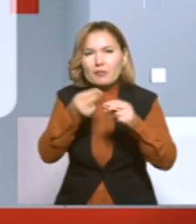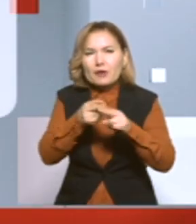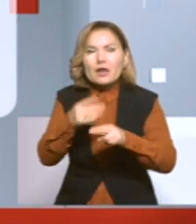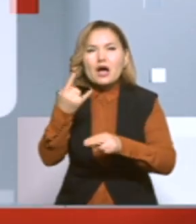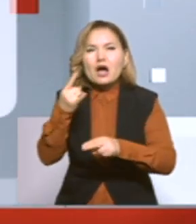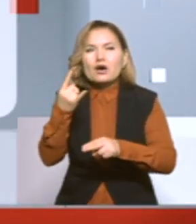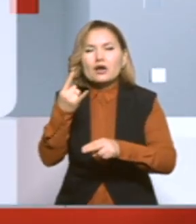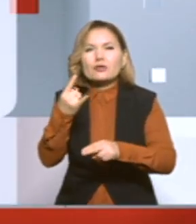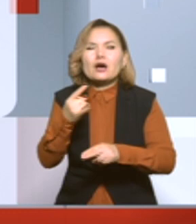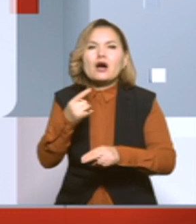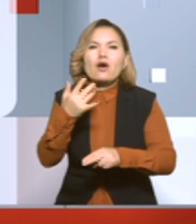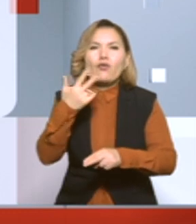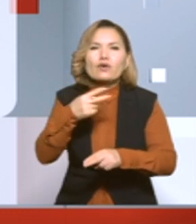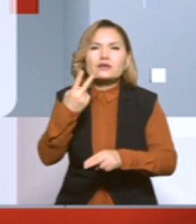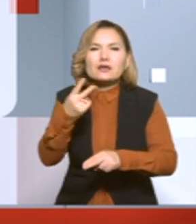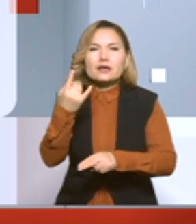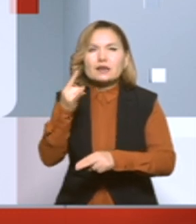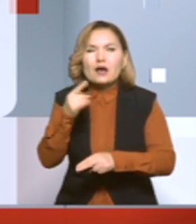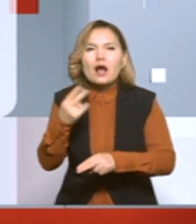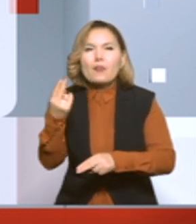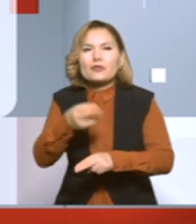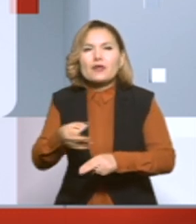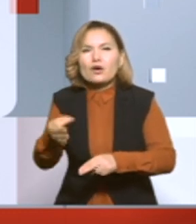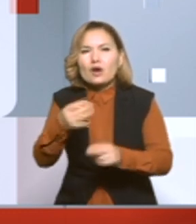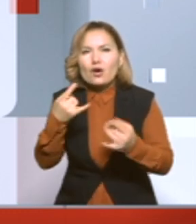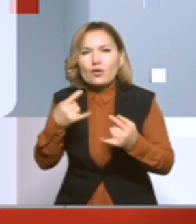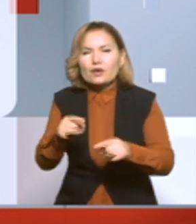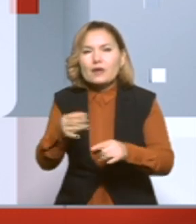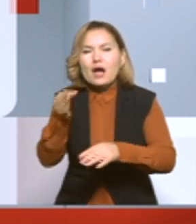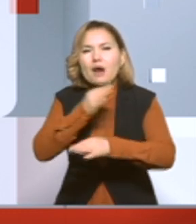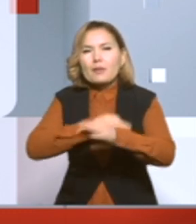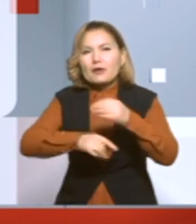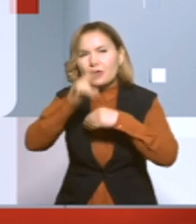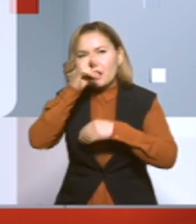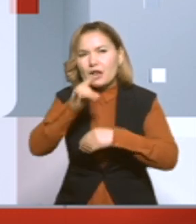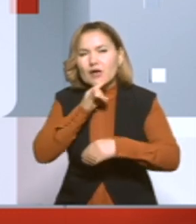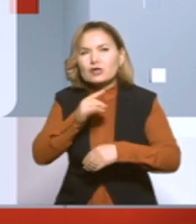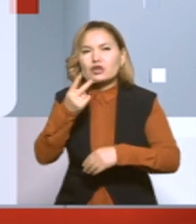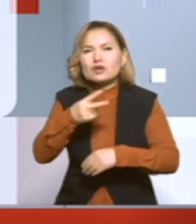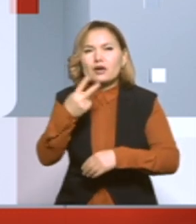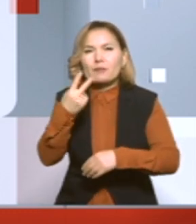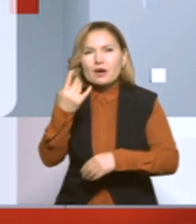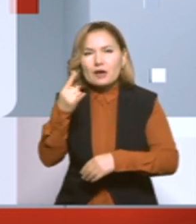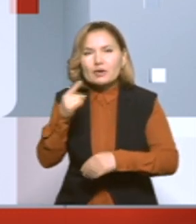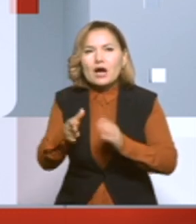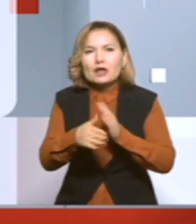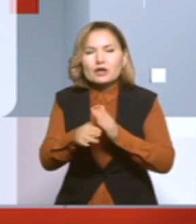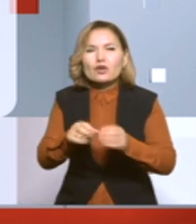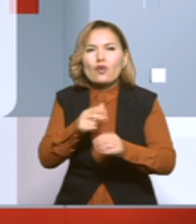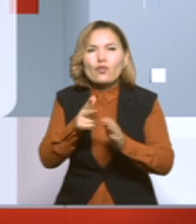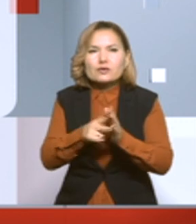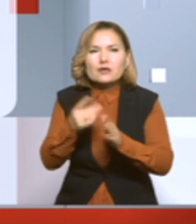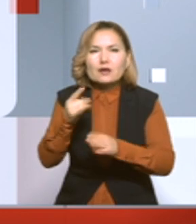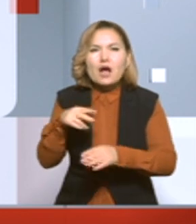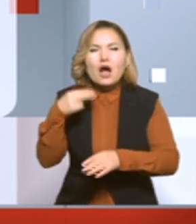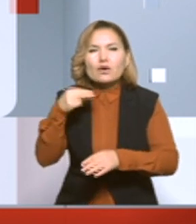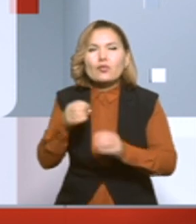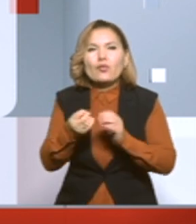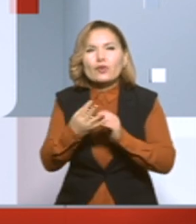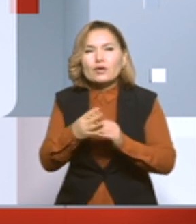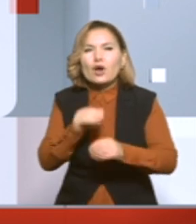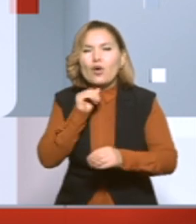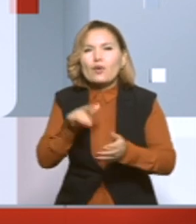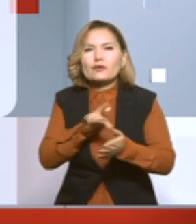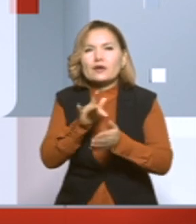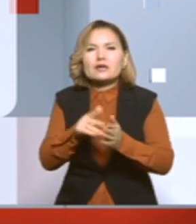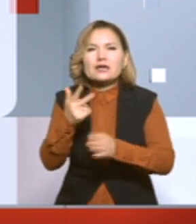яғни 32 нәресте Ақмола облысында туған. Батыс Қазақстанда 22, Атырауда 18, Ақтөбеде 14, ал